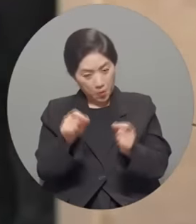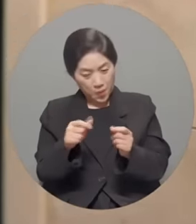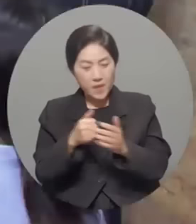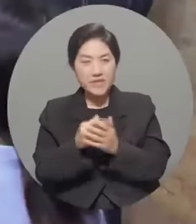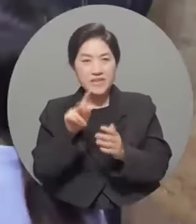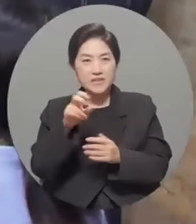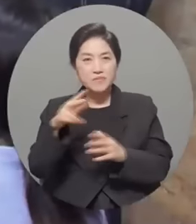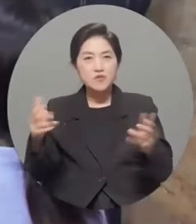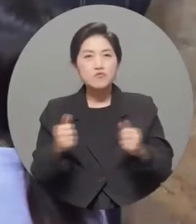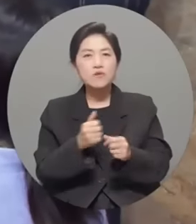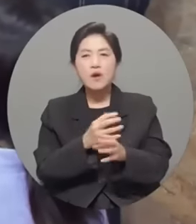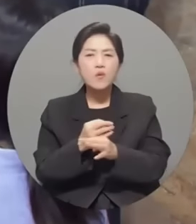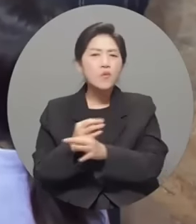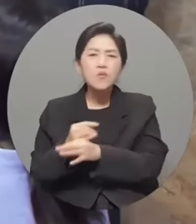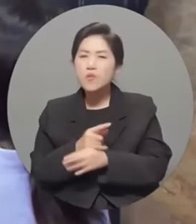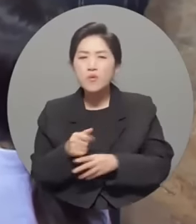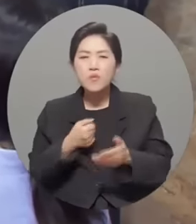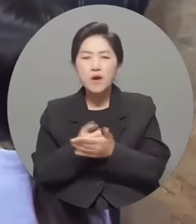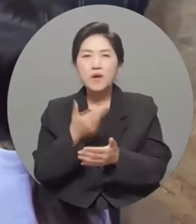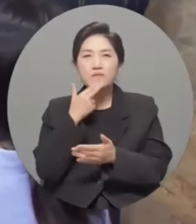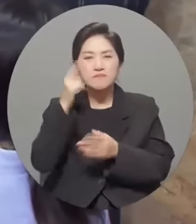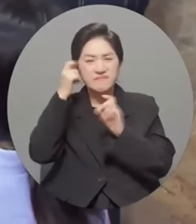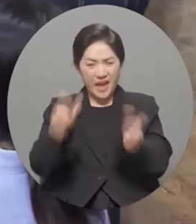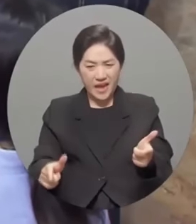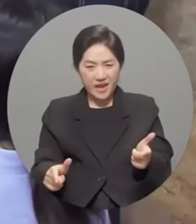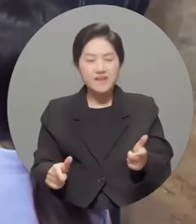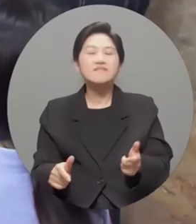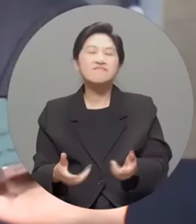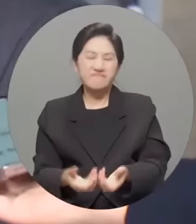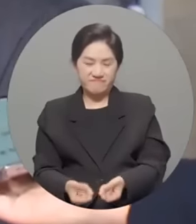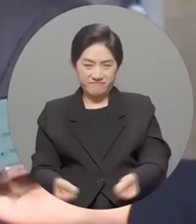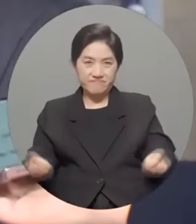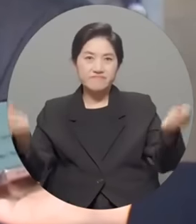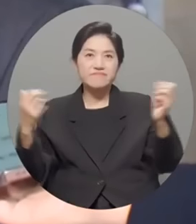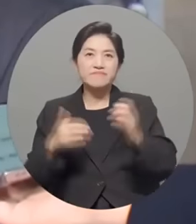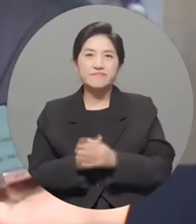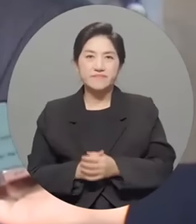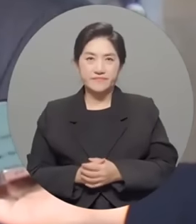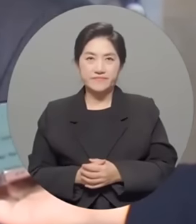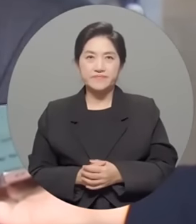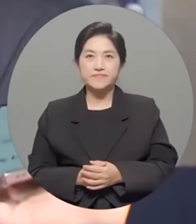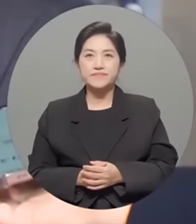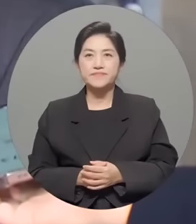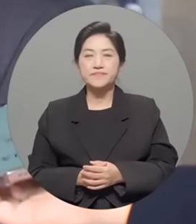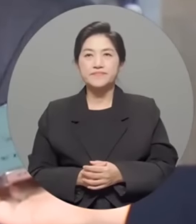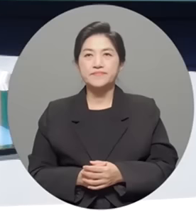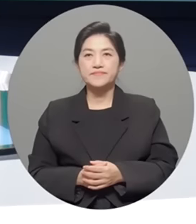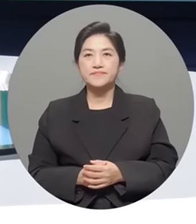일정을 확정하지 못하고 입장차만 확인한 채 돌아섰습니다. MBC 뉴스 김정우입니다.